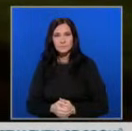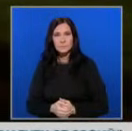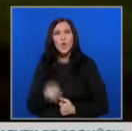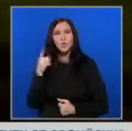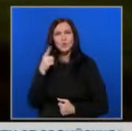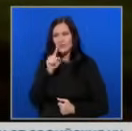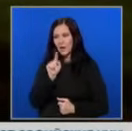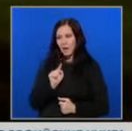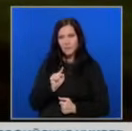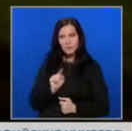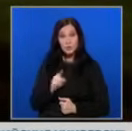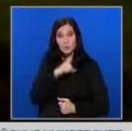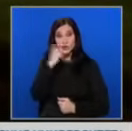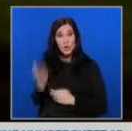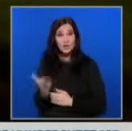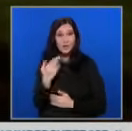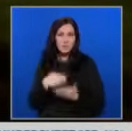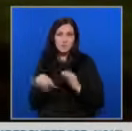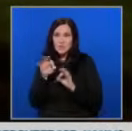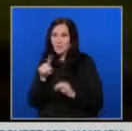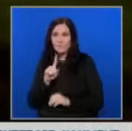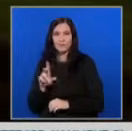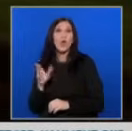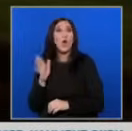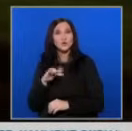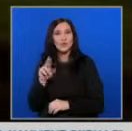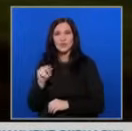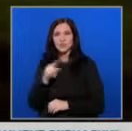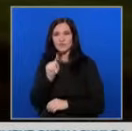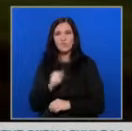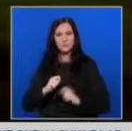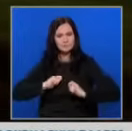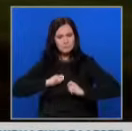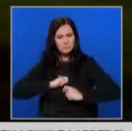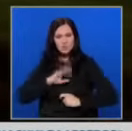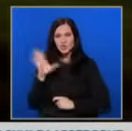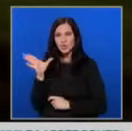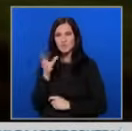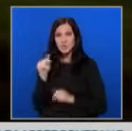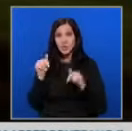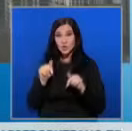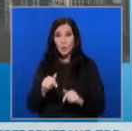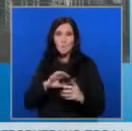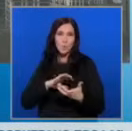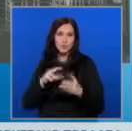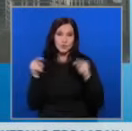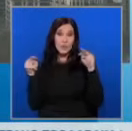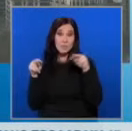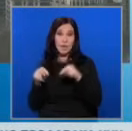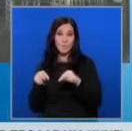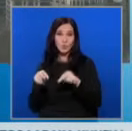Това е въпрос за 100 000. Просто никой още не може да каже. А и този въпрос мъчеше всички тук политически